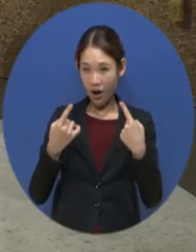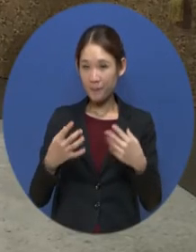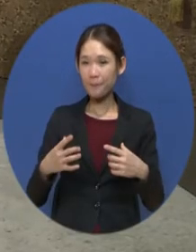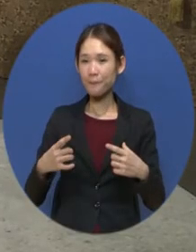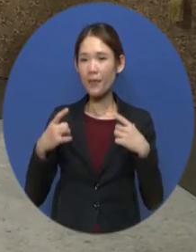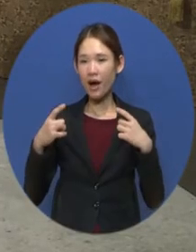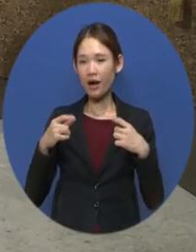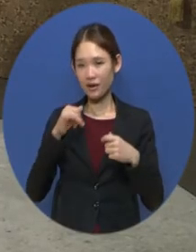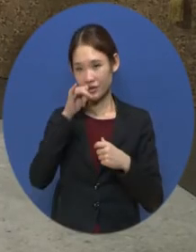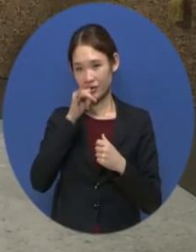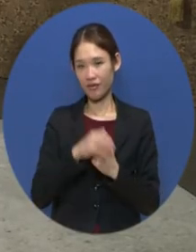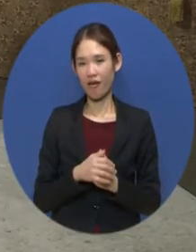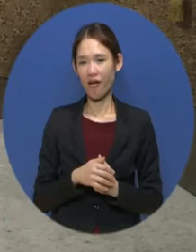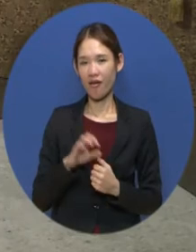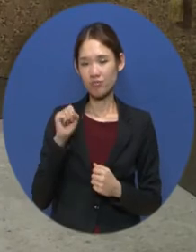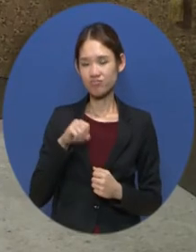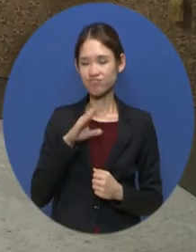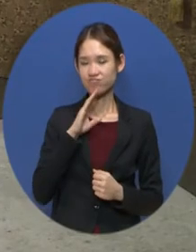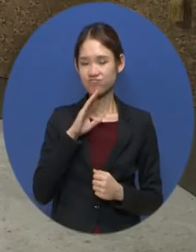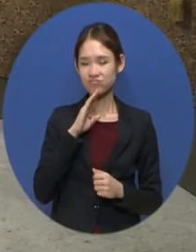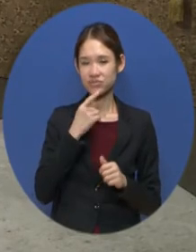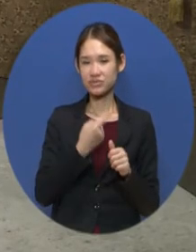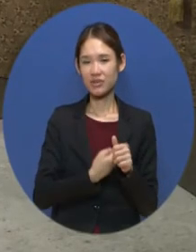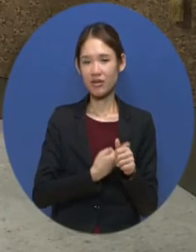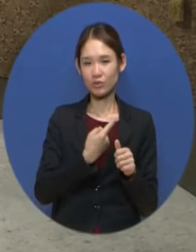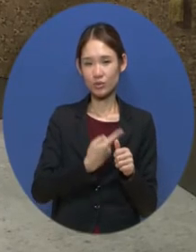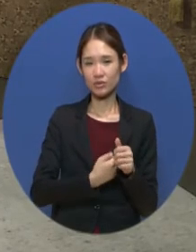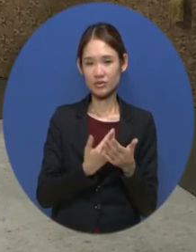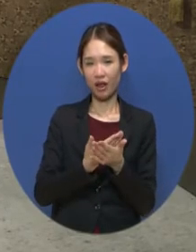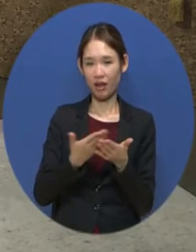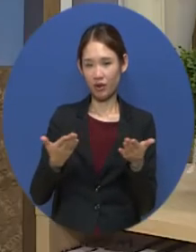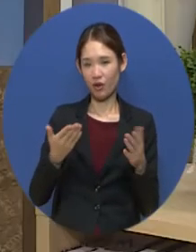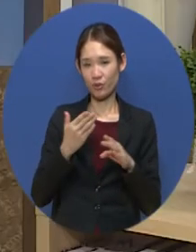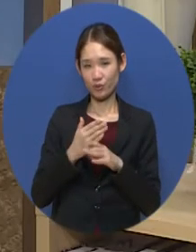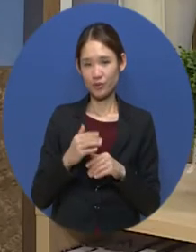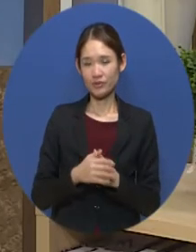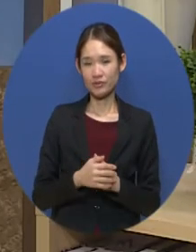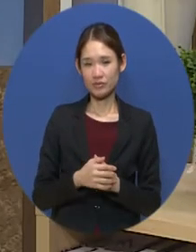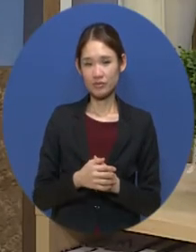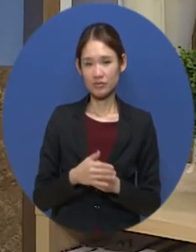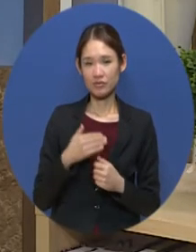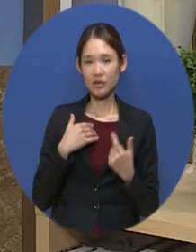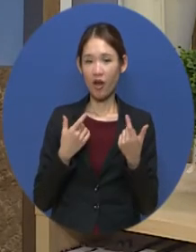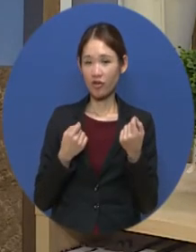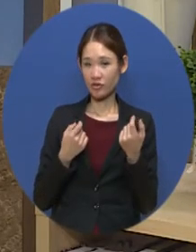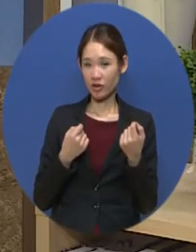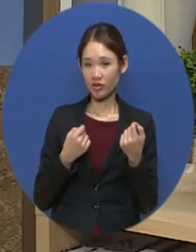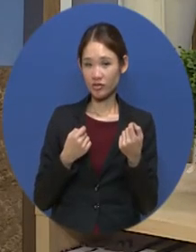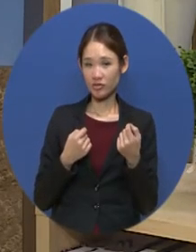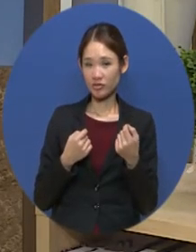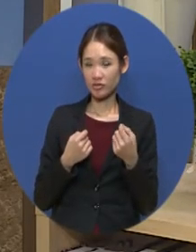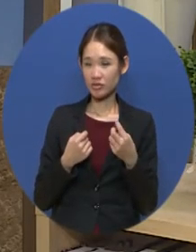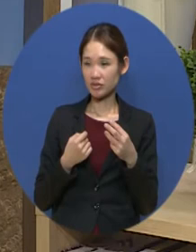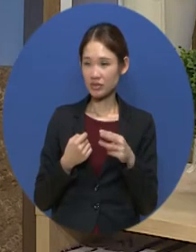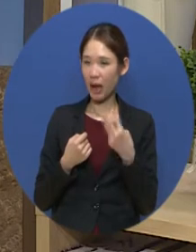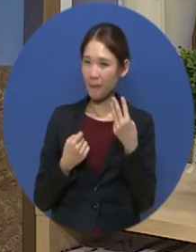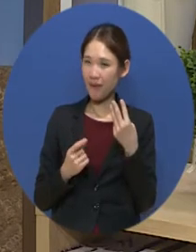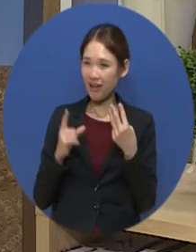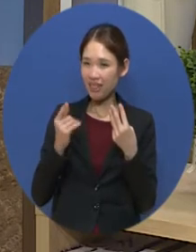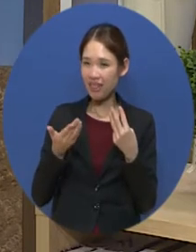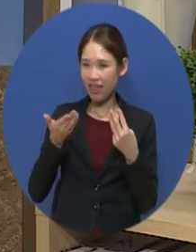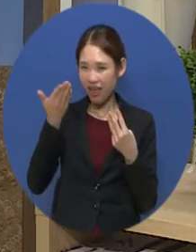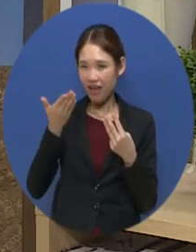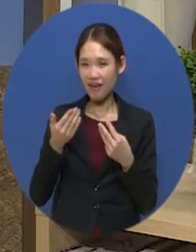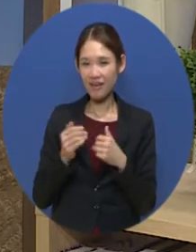거예요. 네, 맞습니다. 예. 자동으로 이렇게 제공하고 있고요. 네. 저처럼 365일 중에 300일